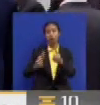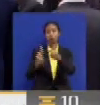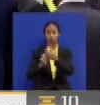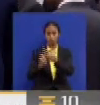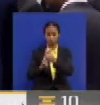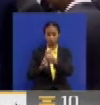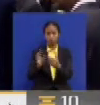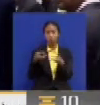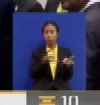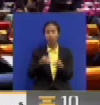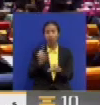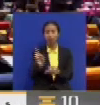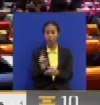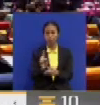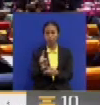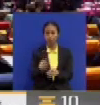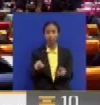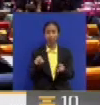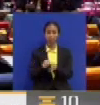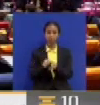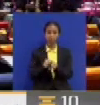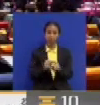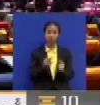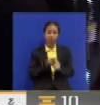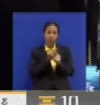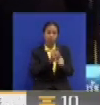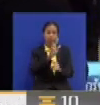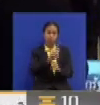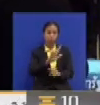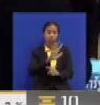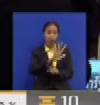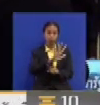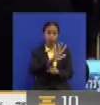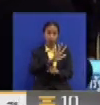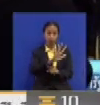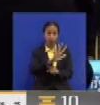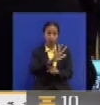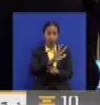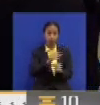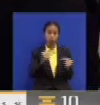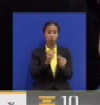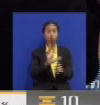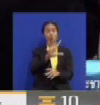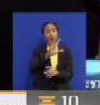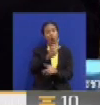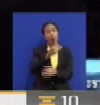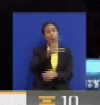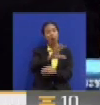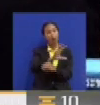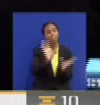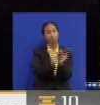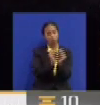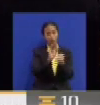ชารัฐลบอดีตเพื่อไทยเท่าไหร่กันแน่ เท่าไหร่ของแท้เท่าไหร่นั่นอยากจะรู้นั่นแหละ โ